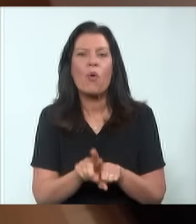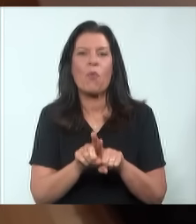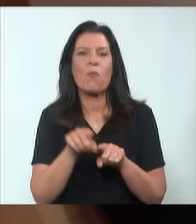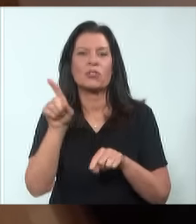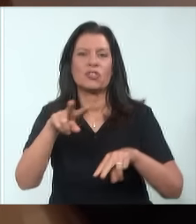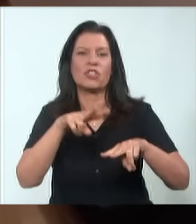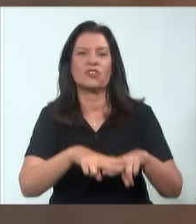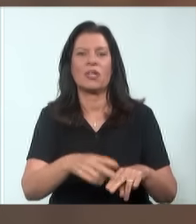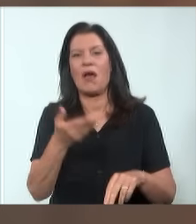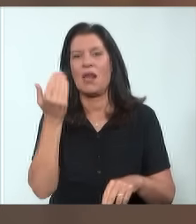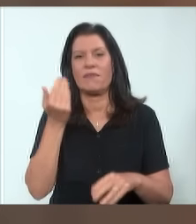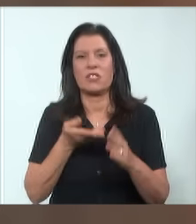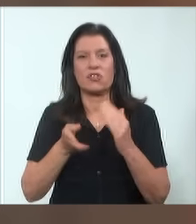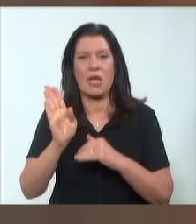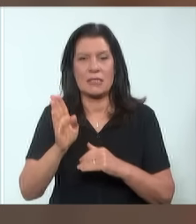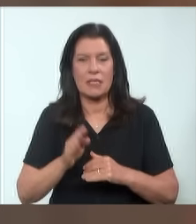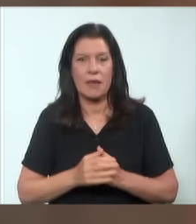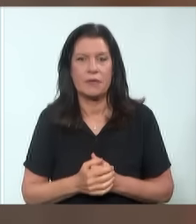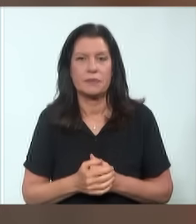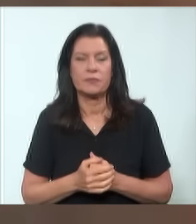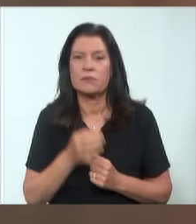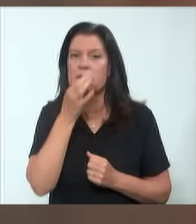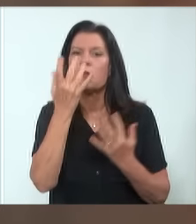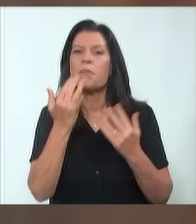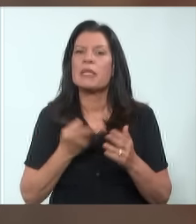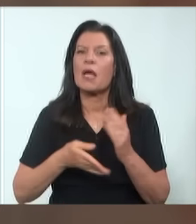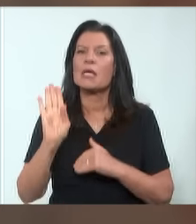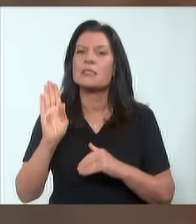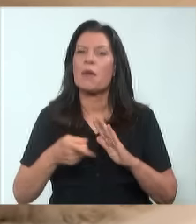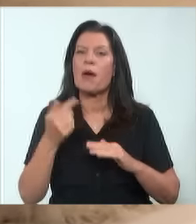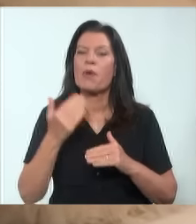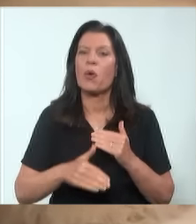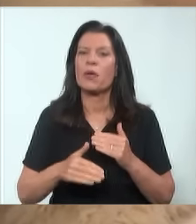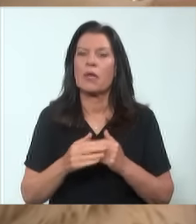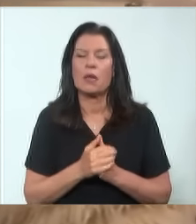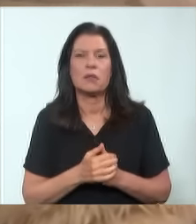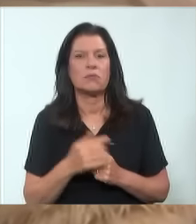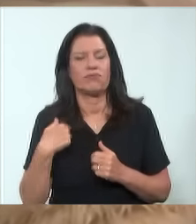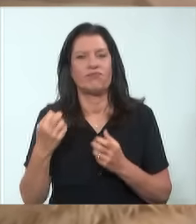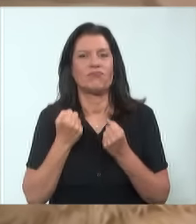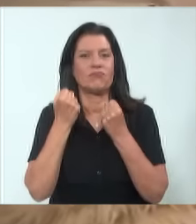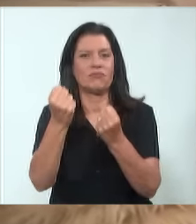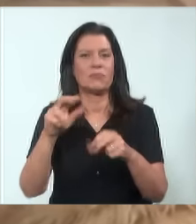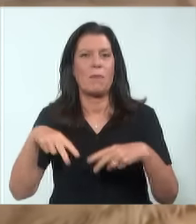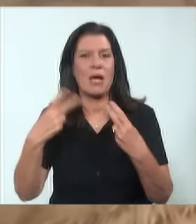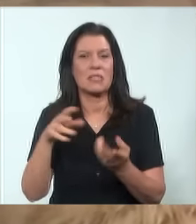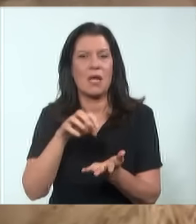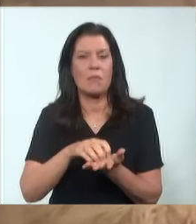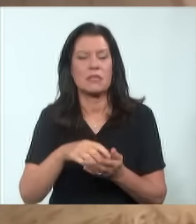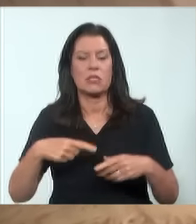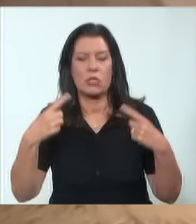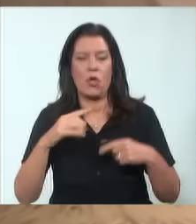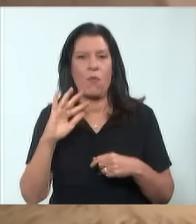לפני שיצאה. מתי יצאה מפה בפעם האחרונה? החזרנו אותה לבסיס ביום חמישי,